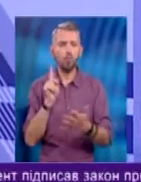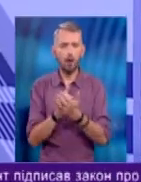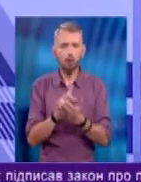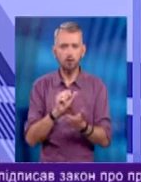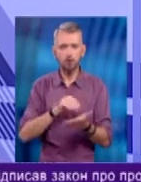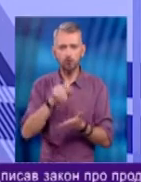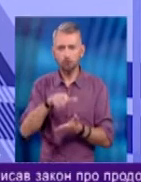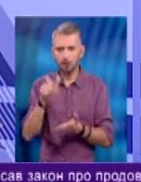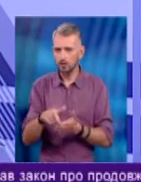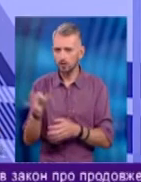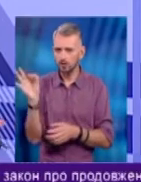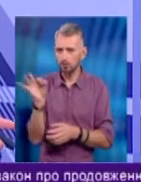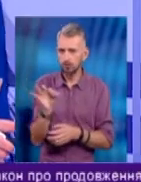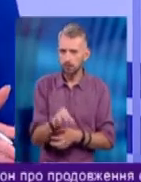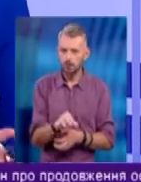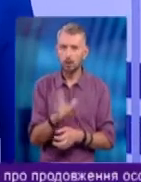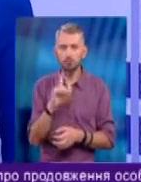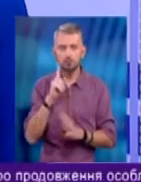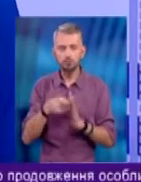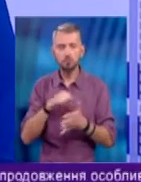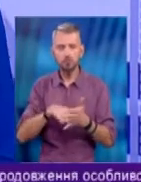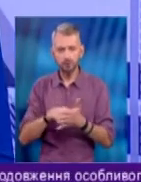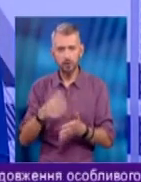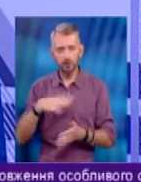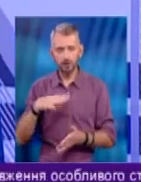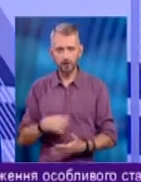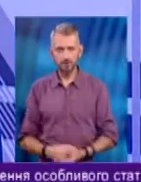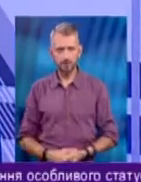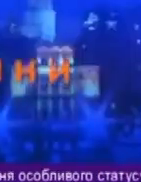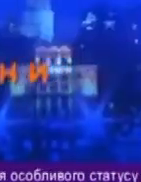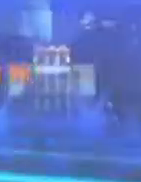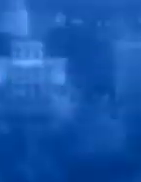те, що напади на журналістів в Україні почастішали. Будемо з'ясовувати причини. Дочекайтеся, буде цікаво.